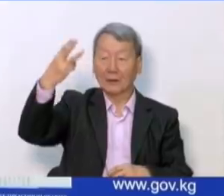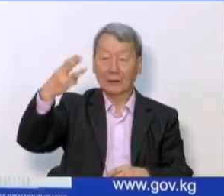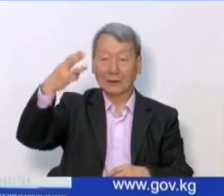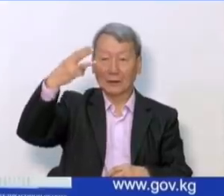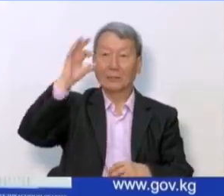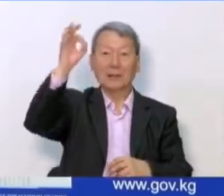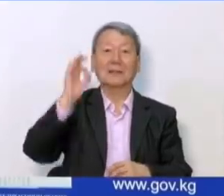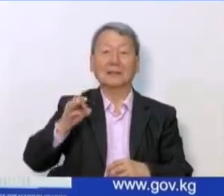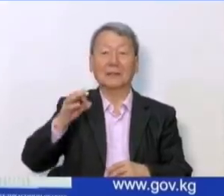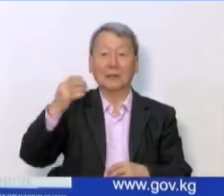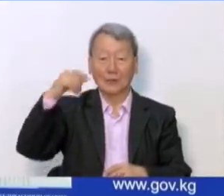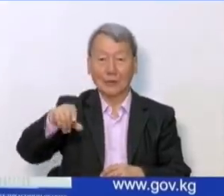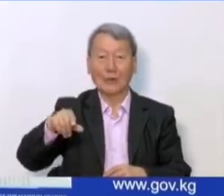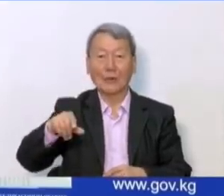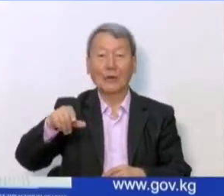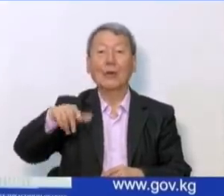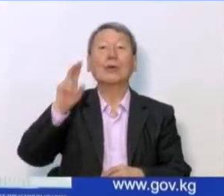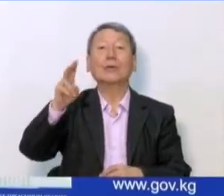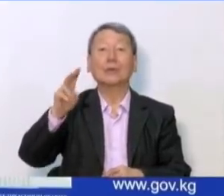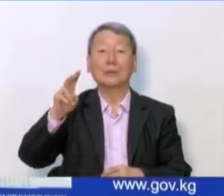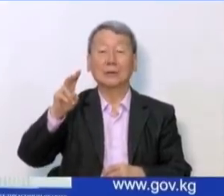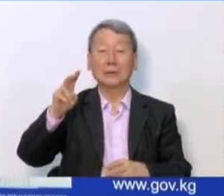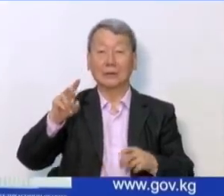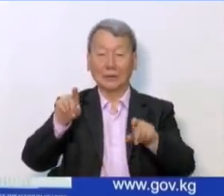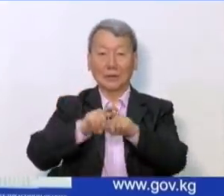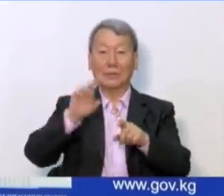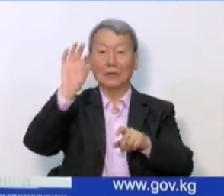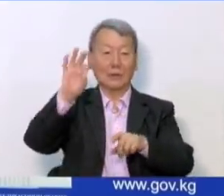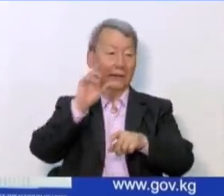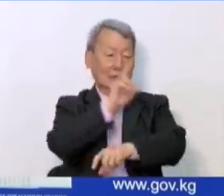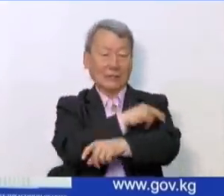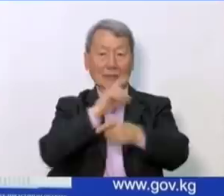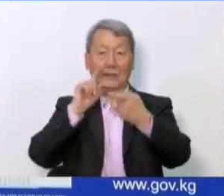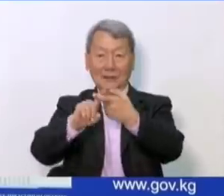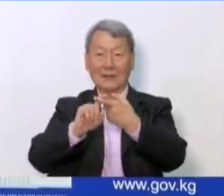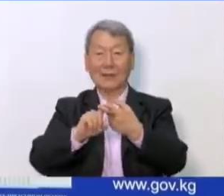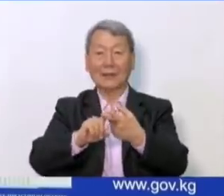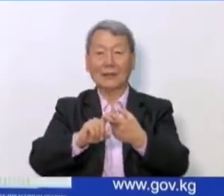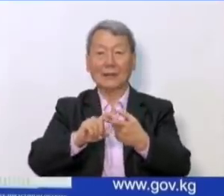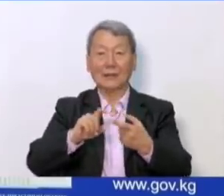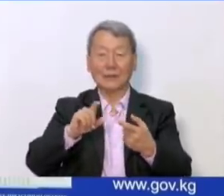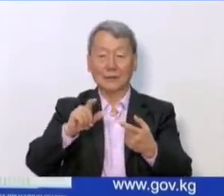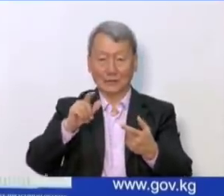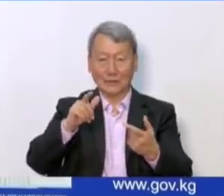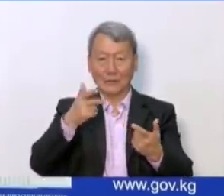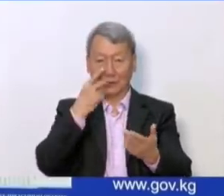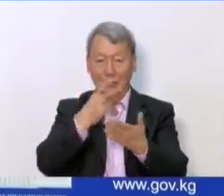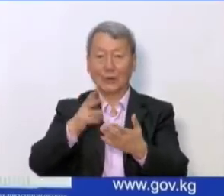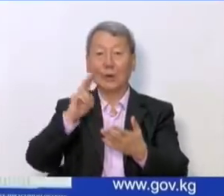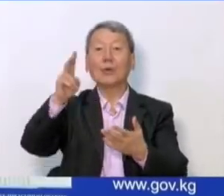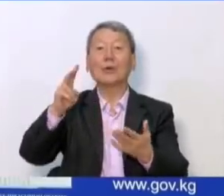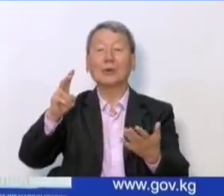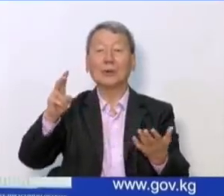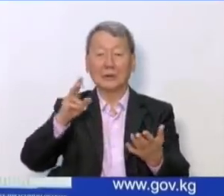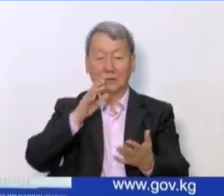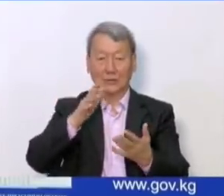43,9%. Мына бул дагы ошол эпидемиологиялык абалдын мындай туруксуз болуп турганын деген